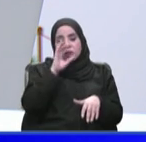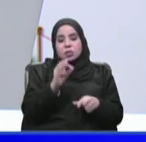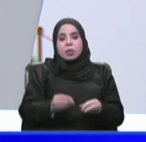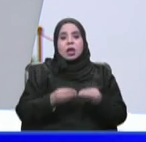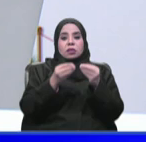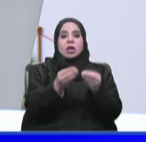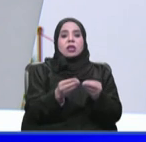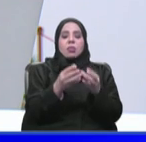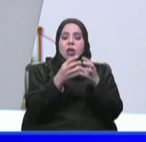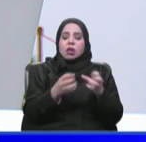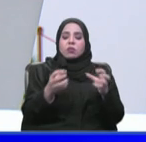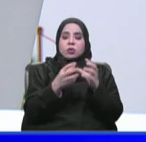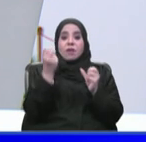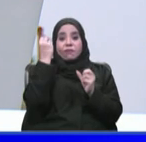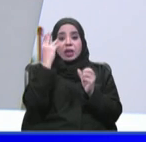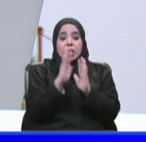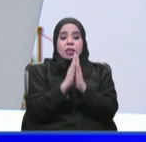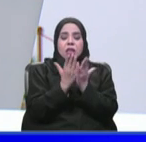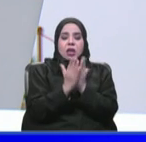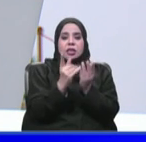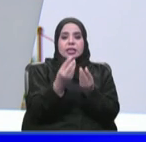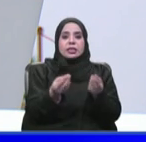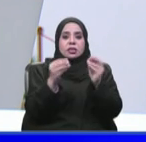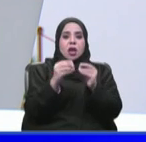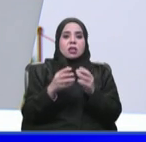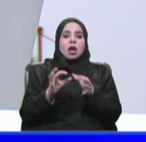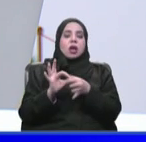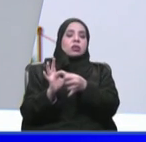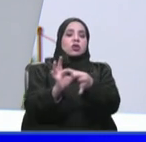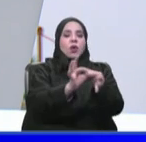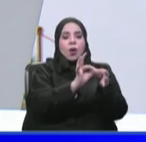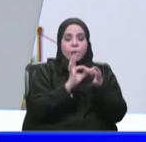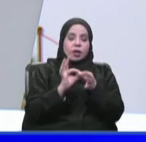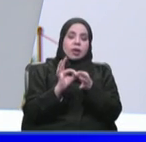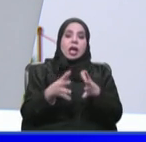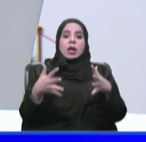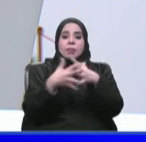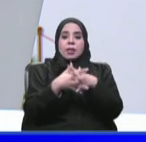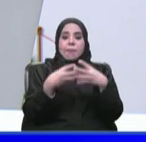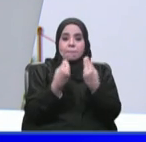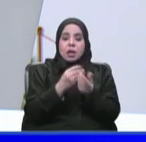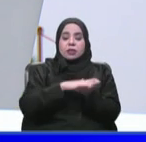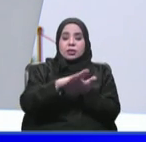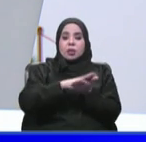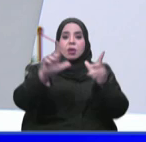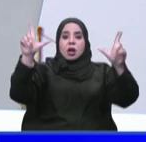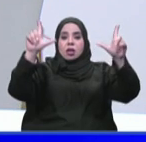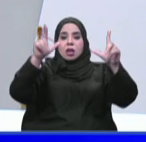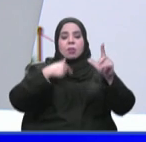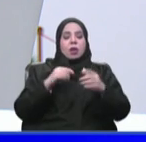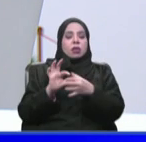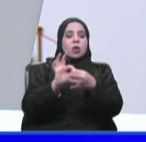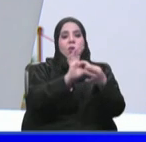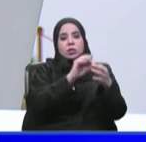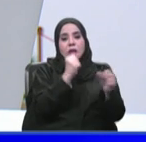لطرح فكرة الدليل والتشاور حوله مع المؤسسات والمنصات والأقلام الإعلامية للنظر فيه